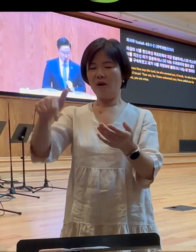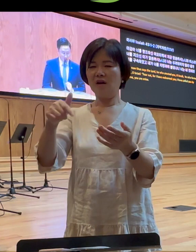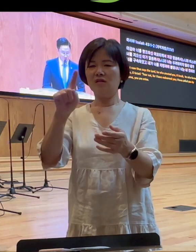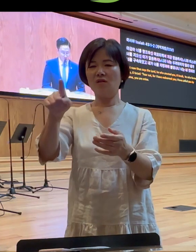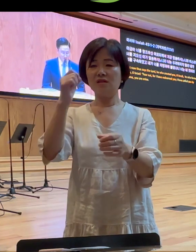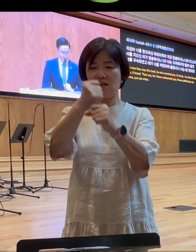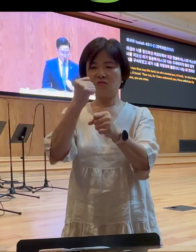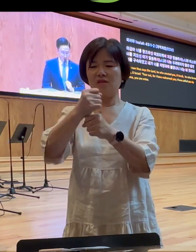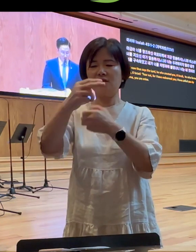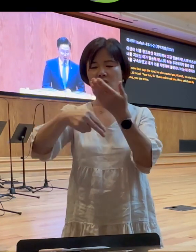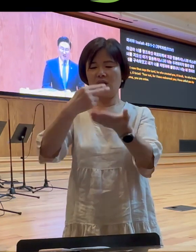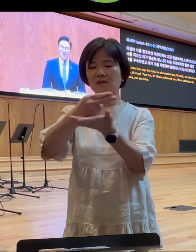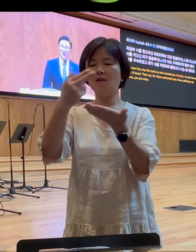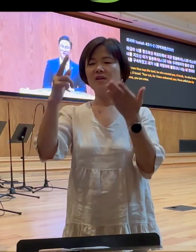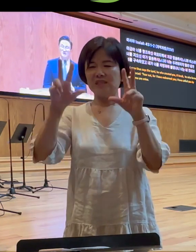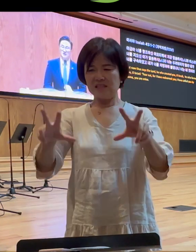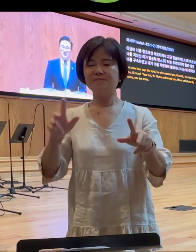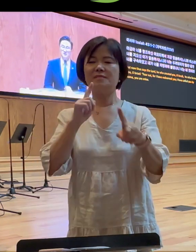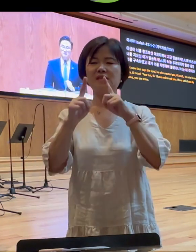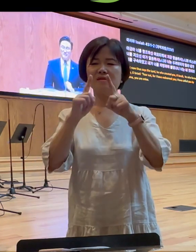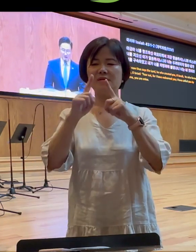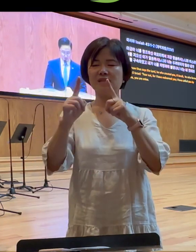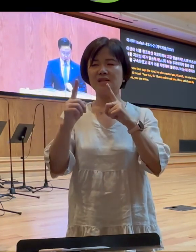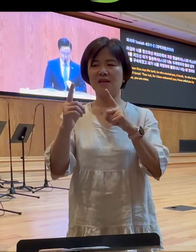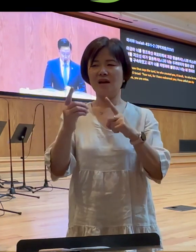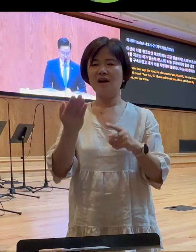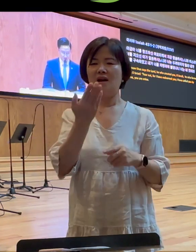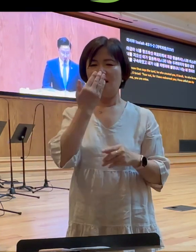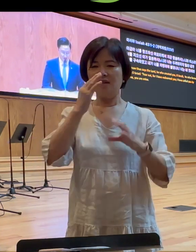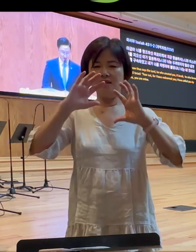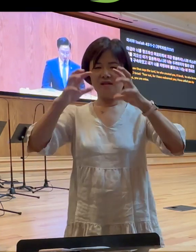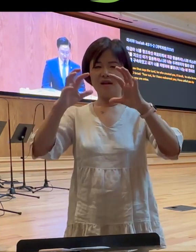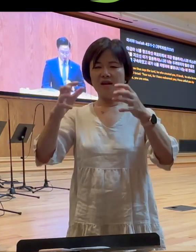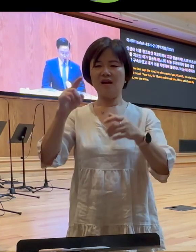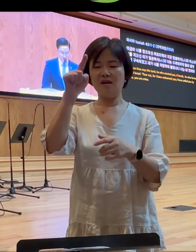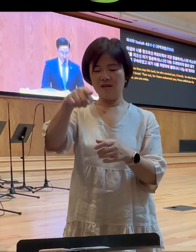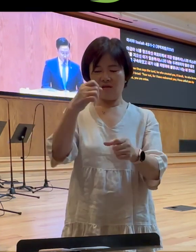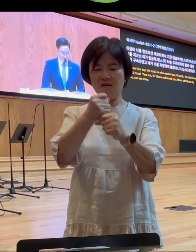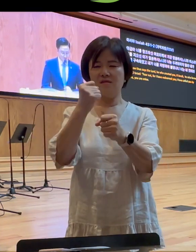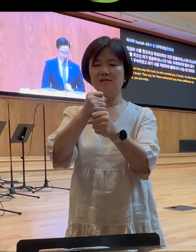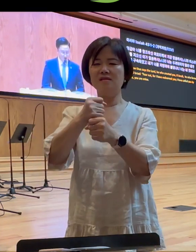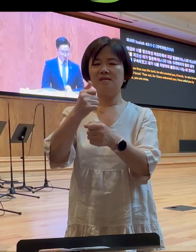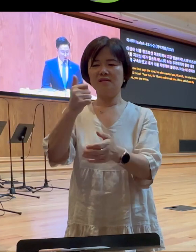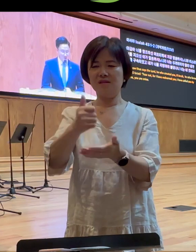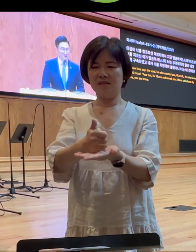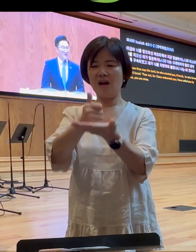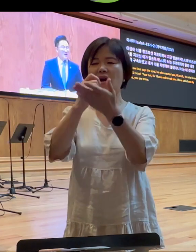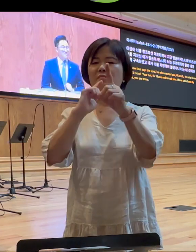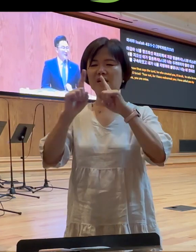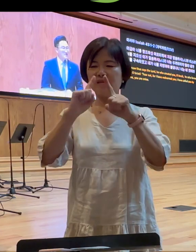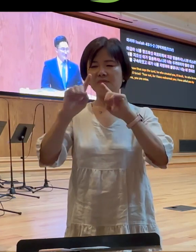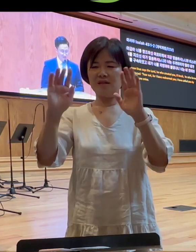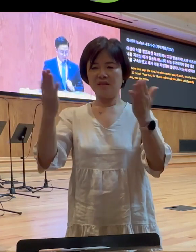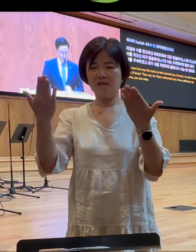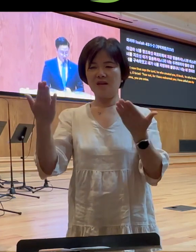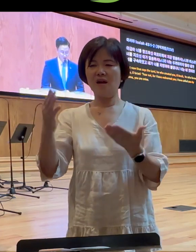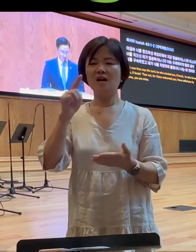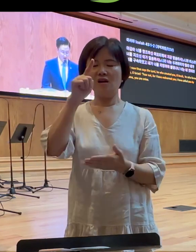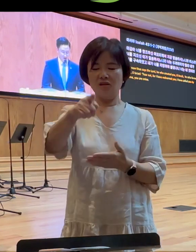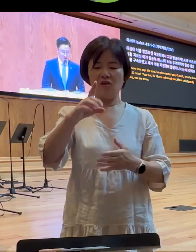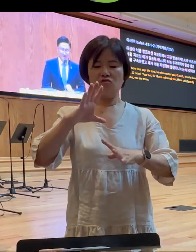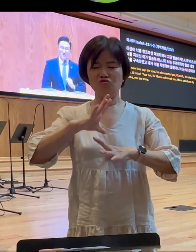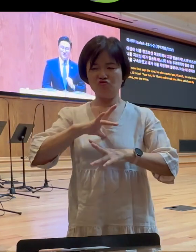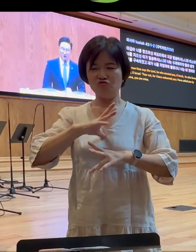너를 창조하신 여호와께서 지금 말씀하시느니라. 이스라엘아, 너를 지으신 이가